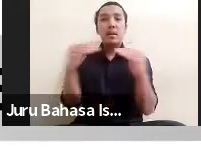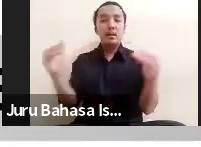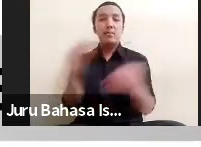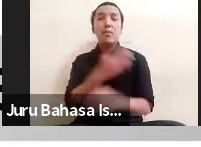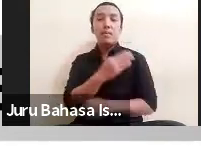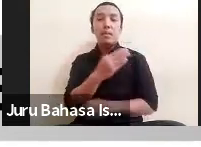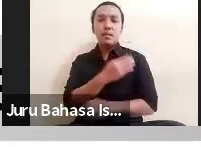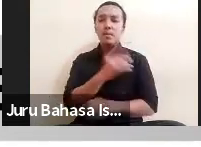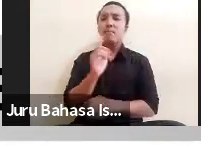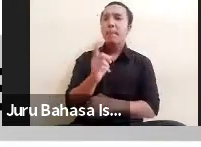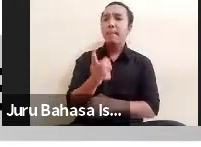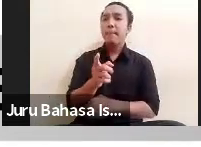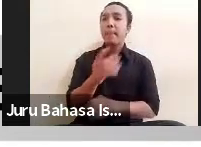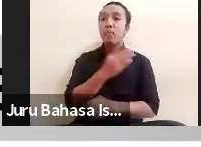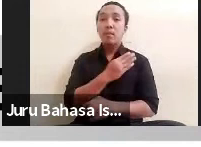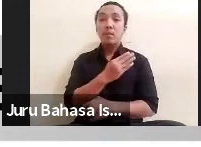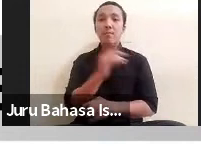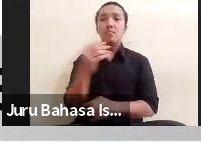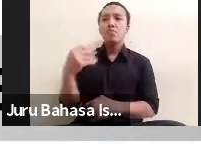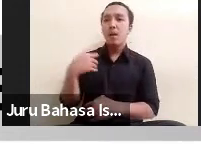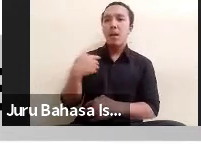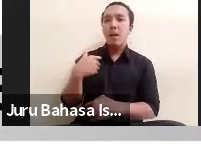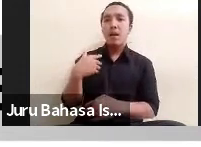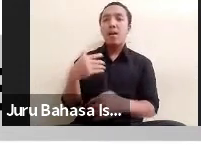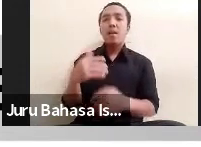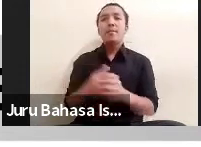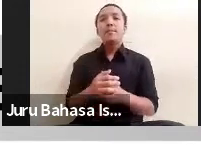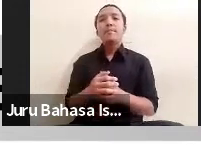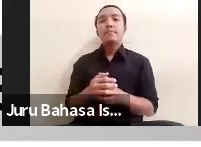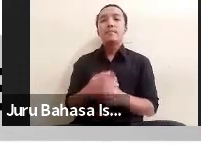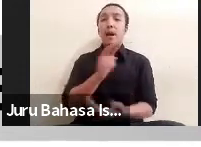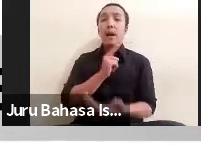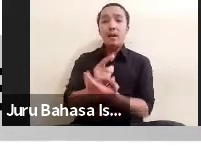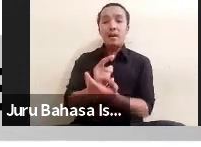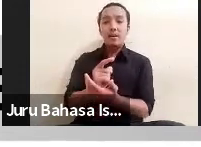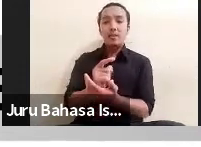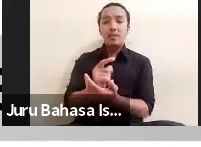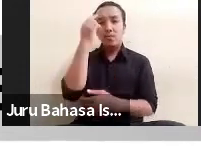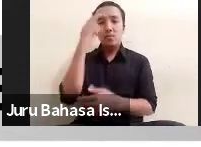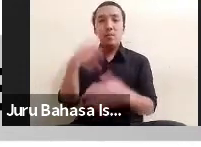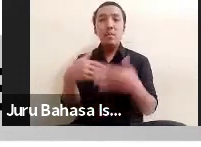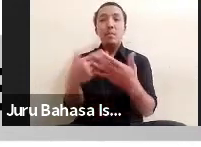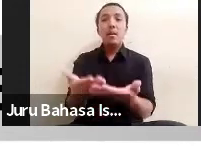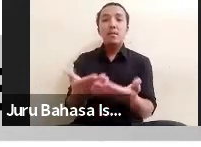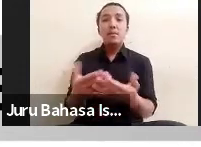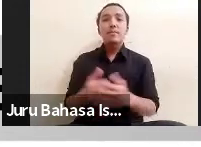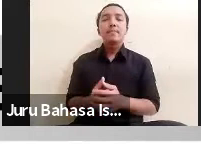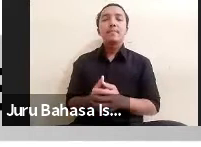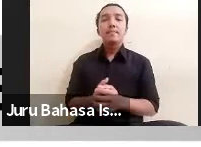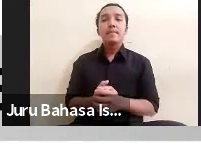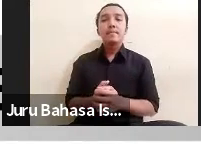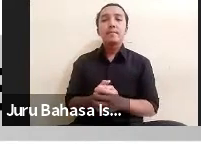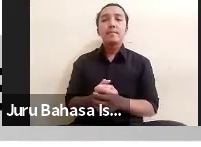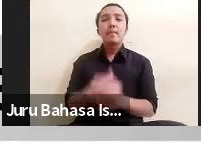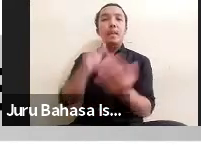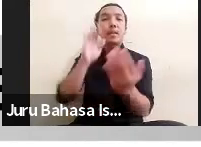kabupaten tetap punya andil untuk memberikan guideline gitu terhadap